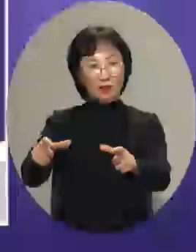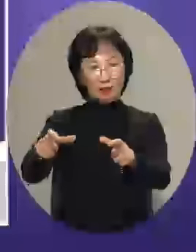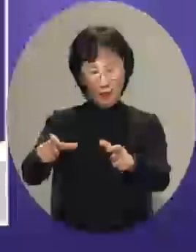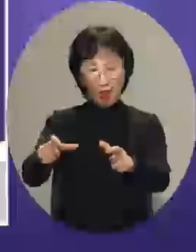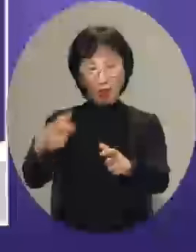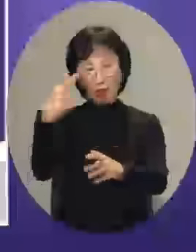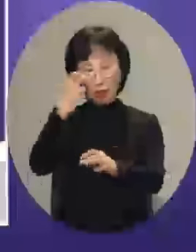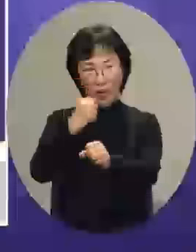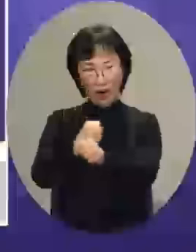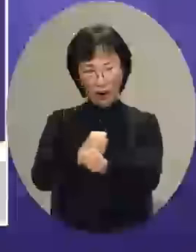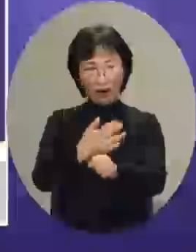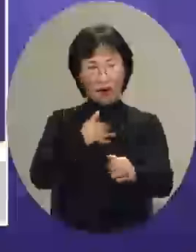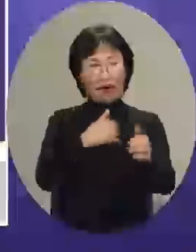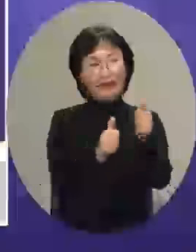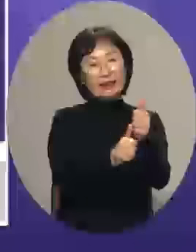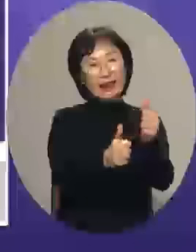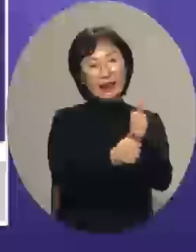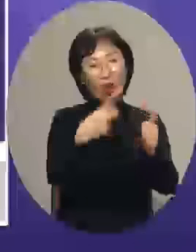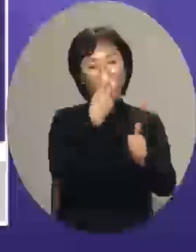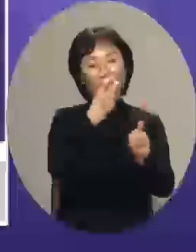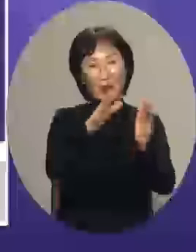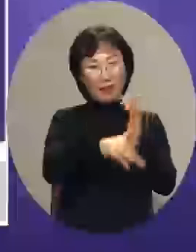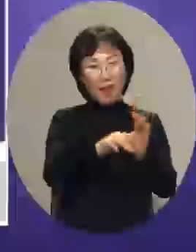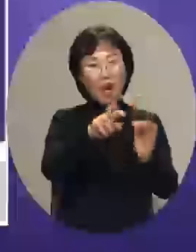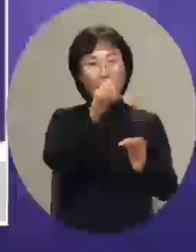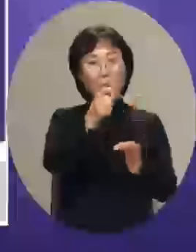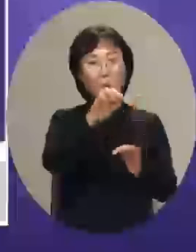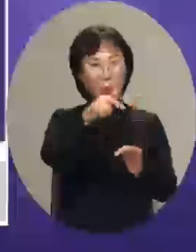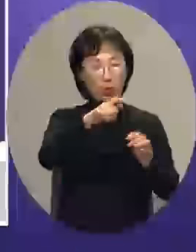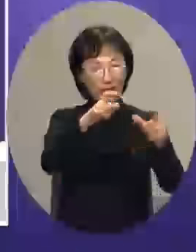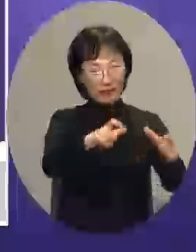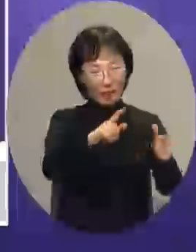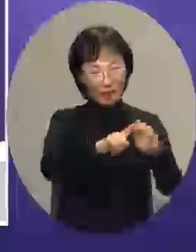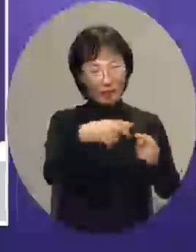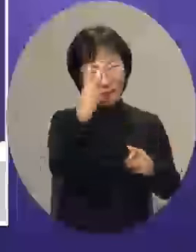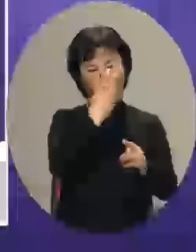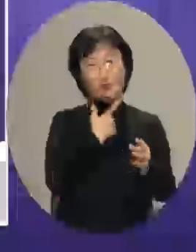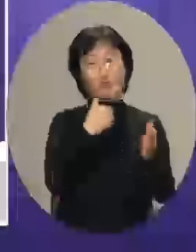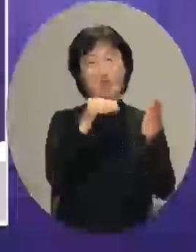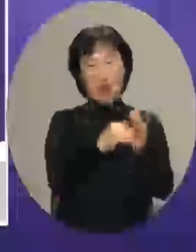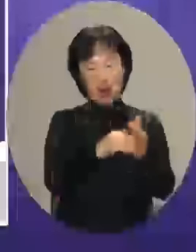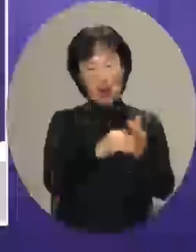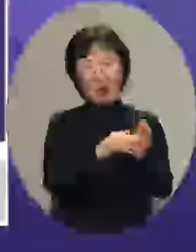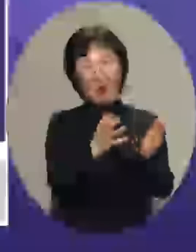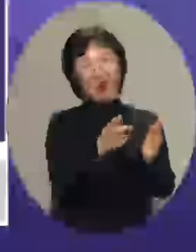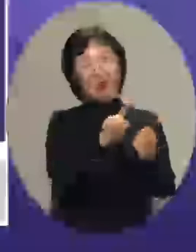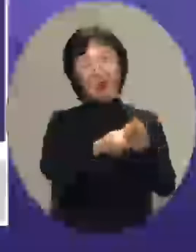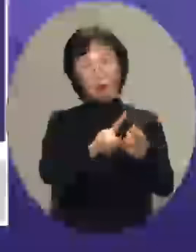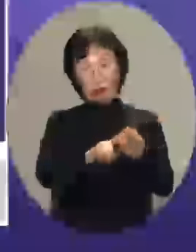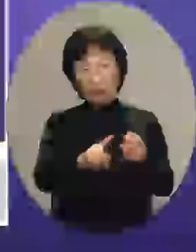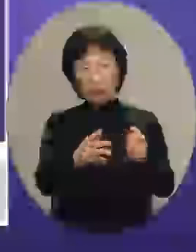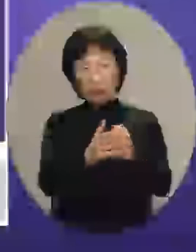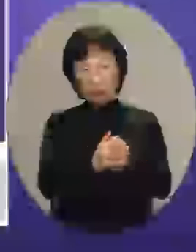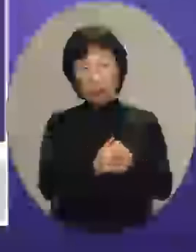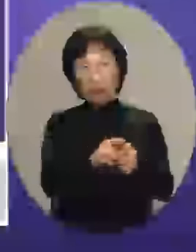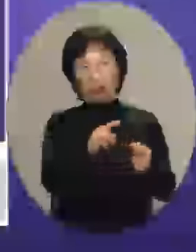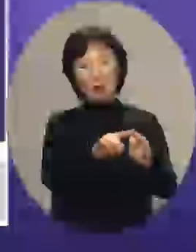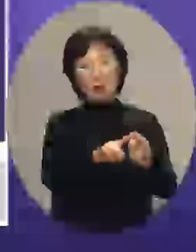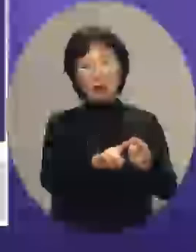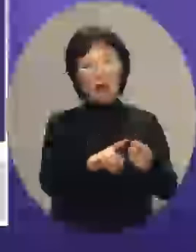저는 차장검사실 때 목포지청장으로서 수사를 지휘했고 검찰합동수사부 이건 침울 원인이고 합동수사본부장으로서의